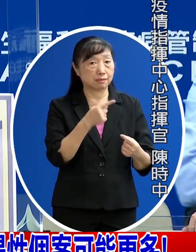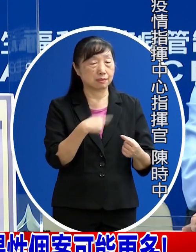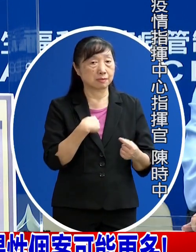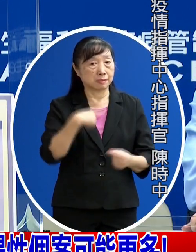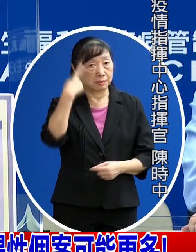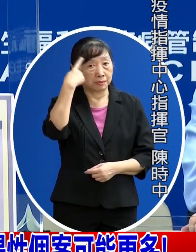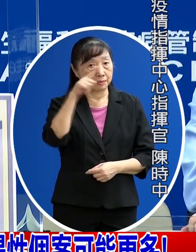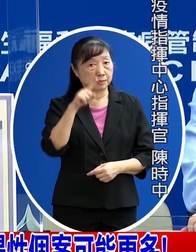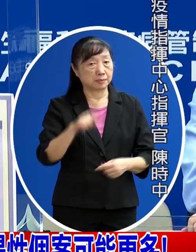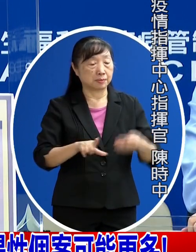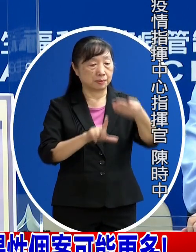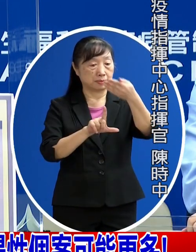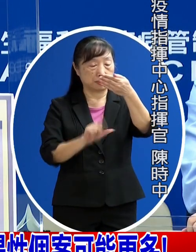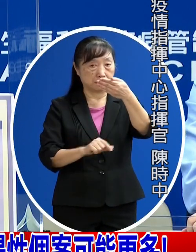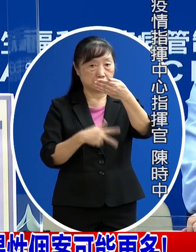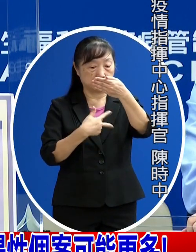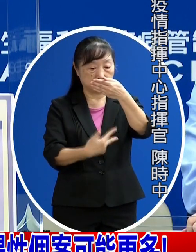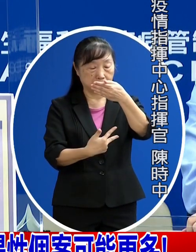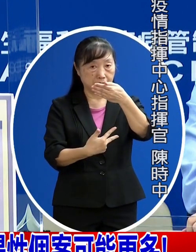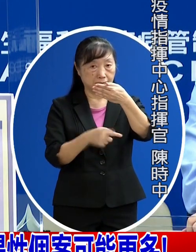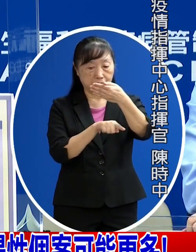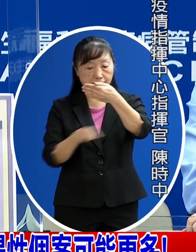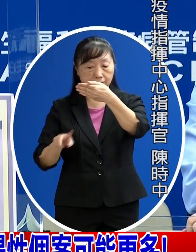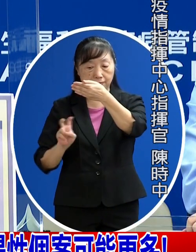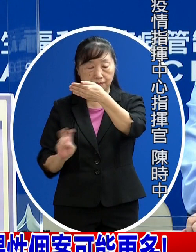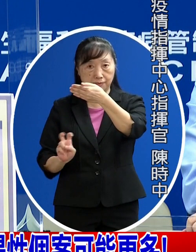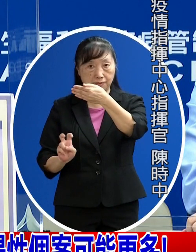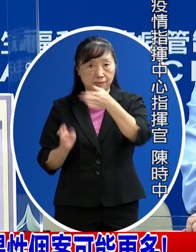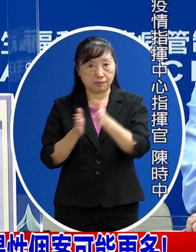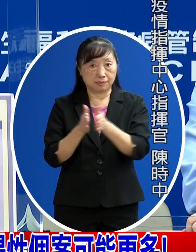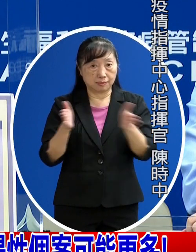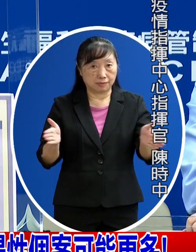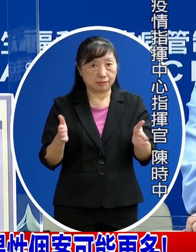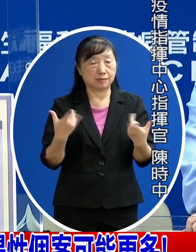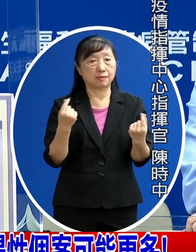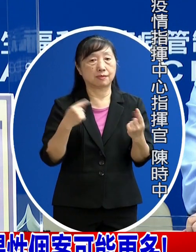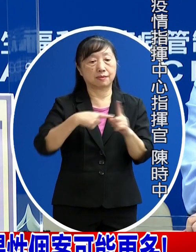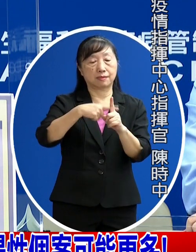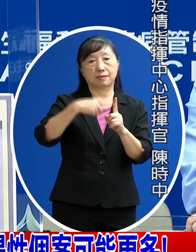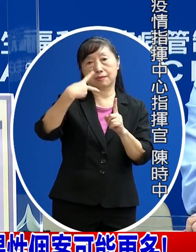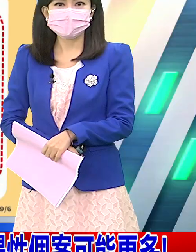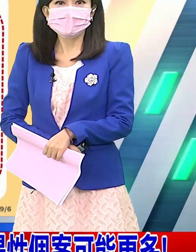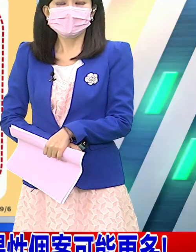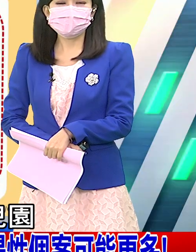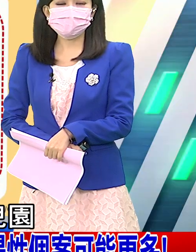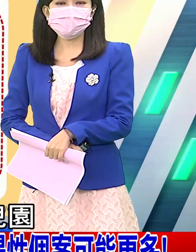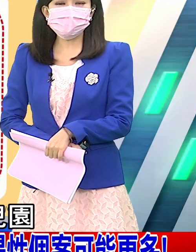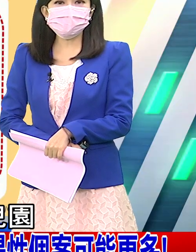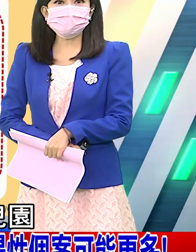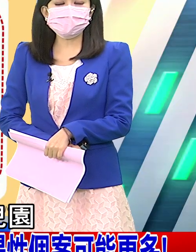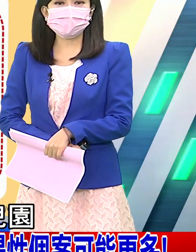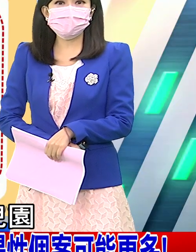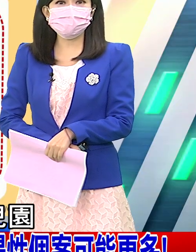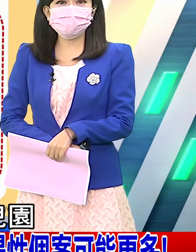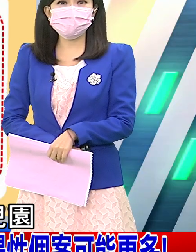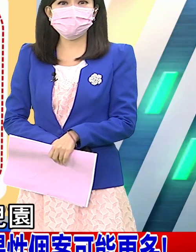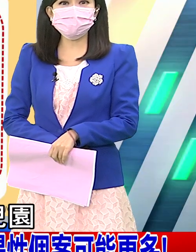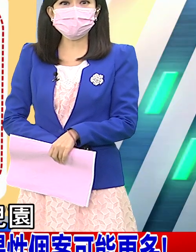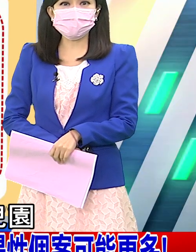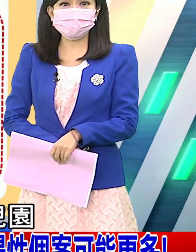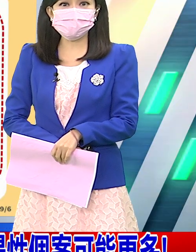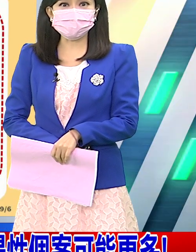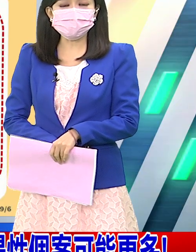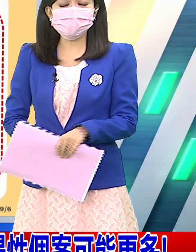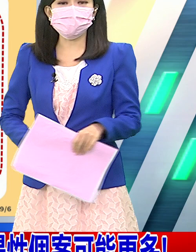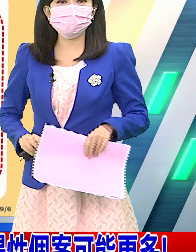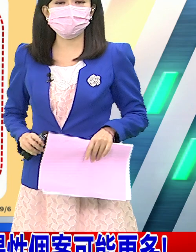起9月7号至9月20号，那维持2级警戒。 好，来关心新北板桥的这间